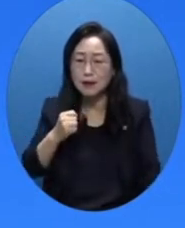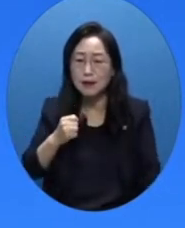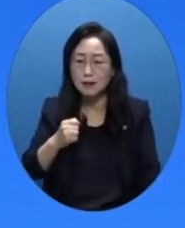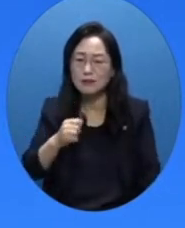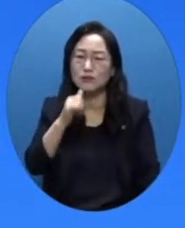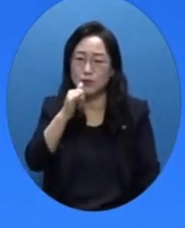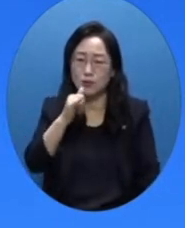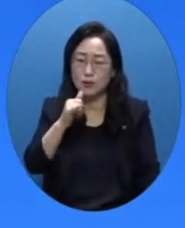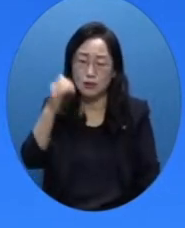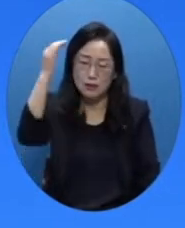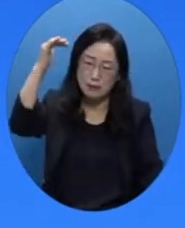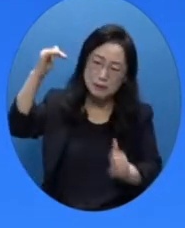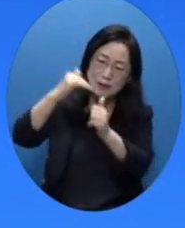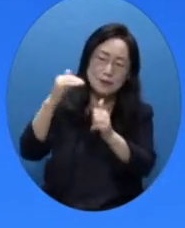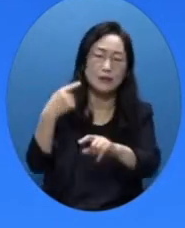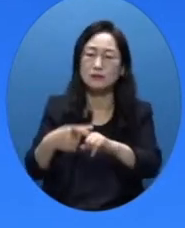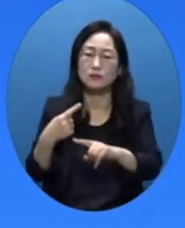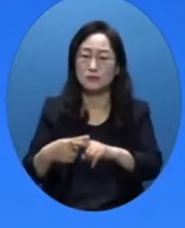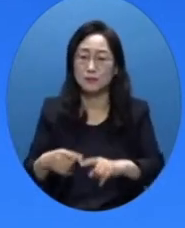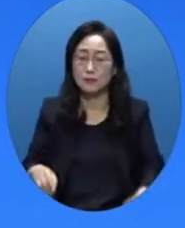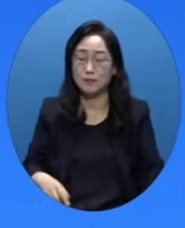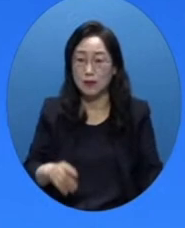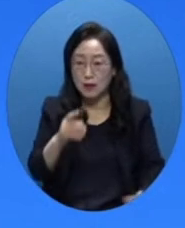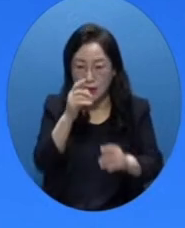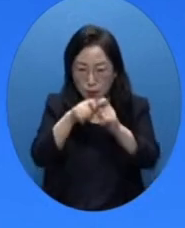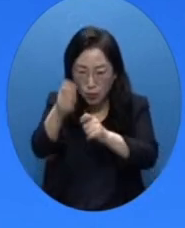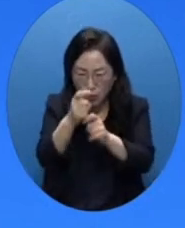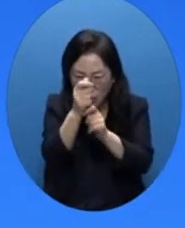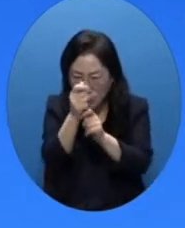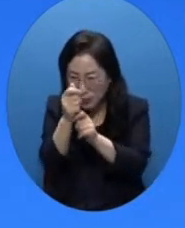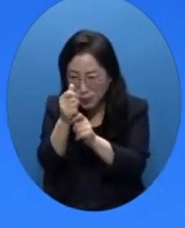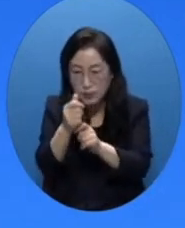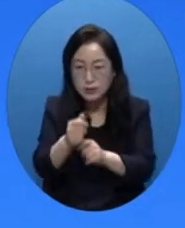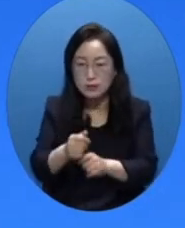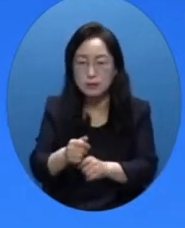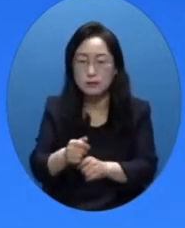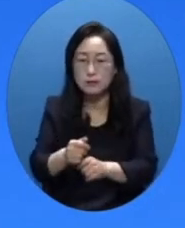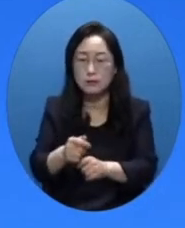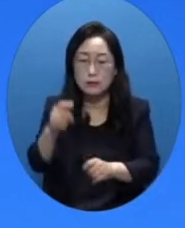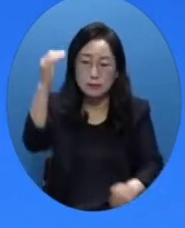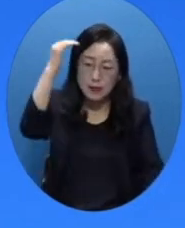것입니다. 도박에 빠진 사람들이 있습니다. 이 도박이 아말렉인 것입니다.